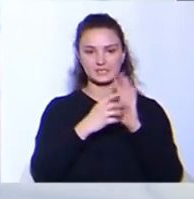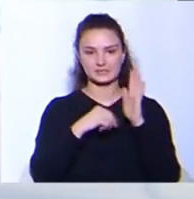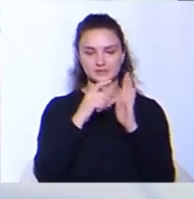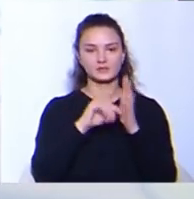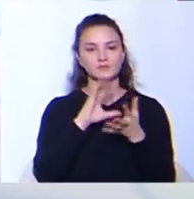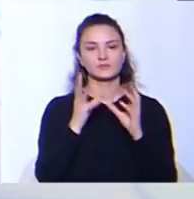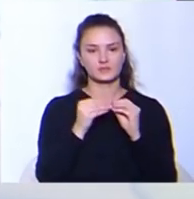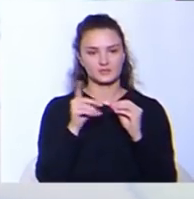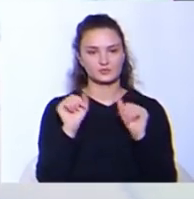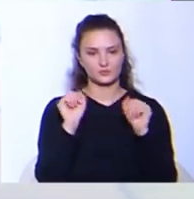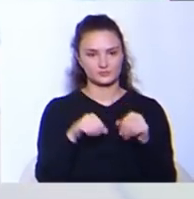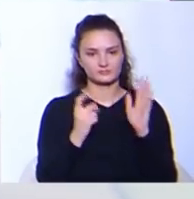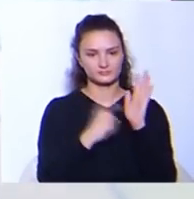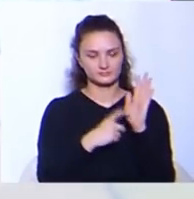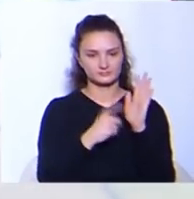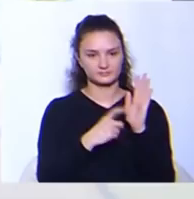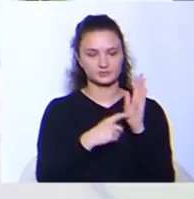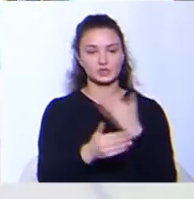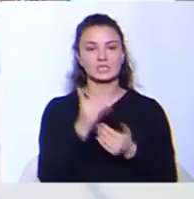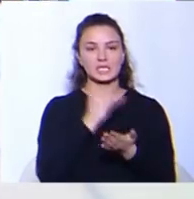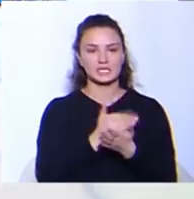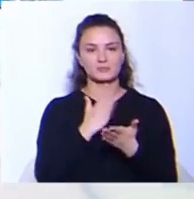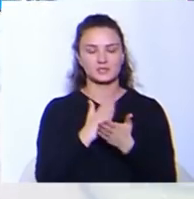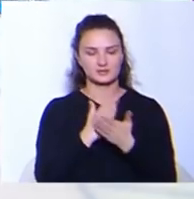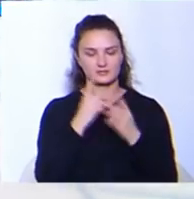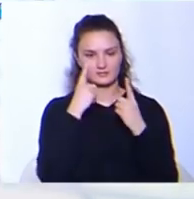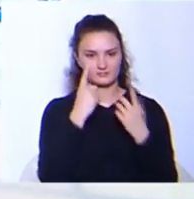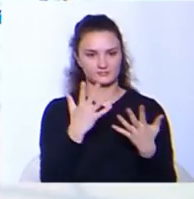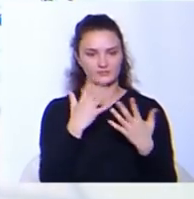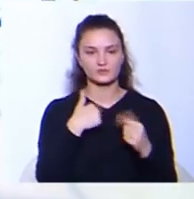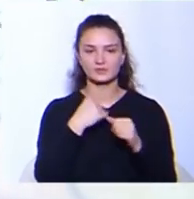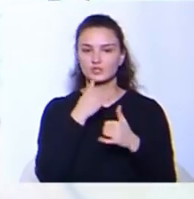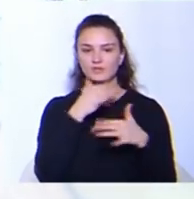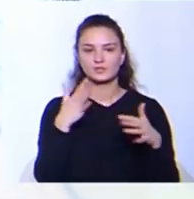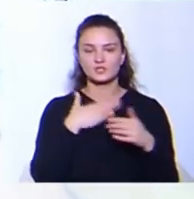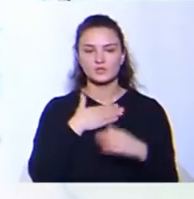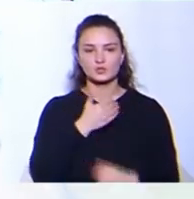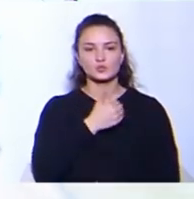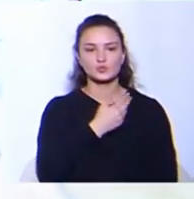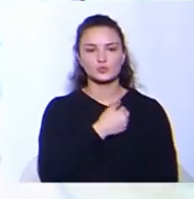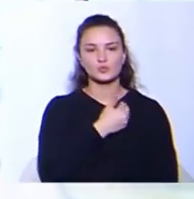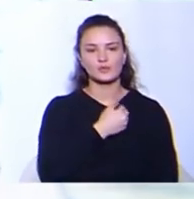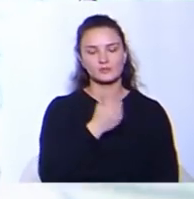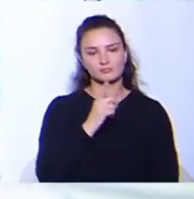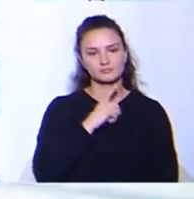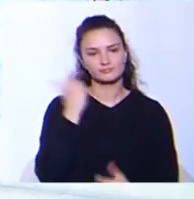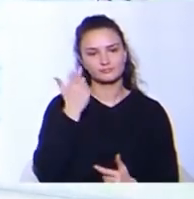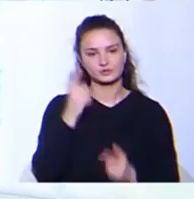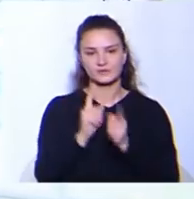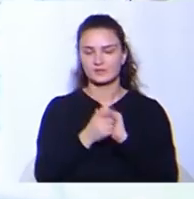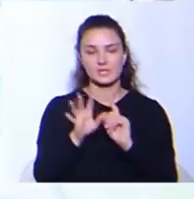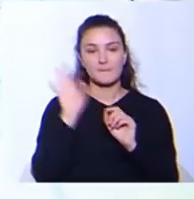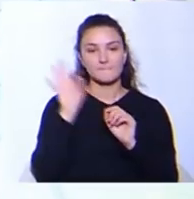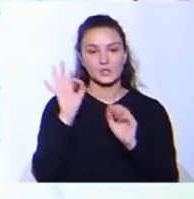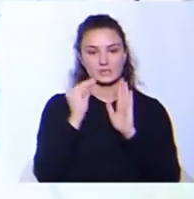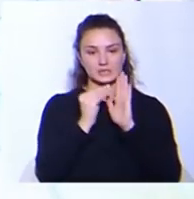ყველასათვის ხელმისაწვდომია და რაც მთავარია, შედეგები არის თვალსაჩინო. ჩვენ არ შეგვიძლია ჩვენი სურვილისამებ ეს შედეგები შევცვალოთ და პროცენტები,